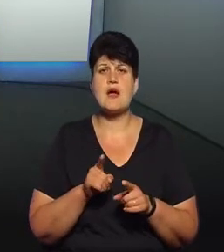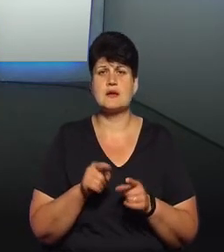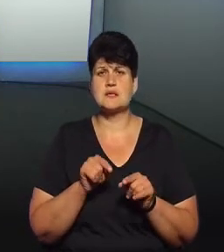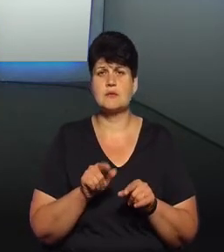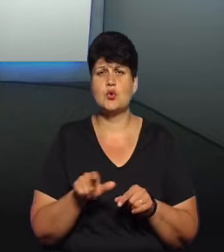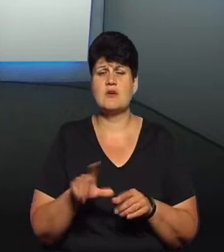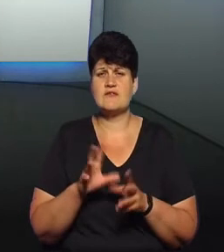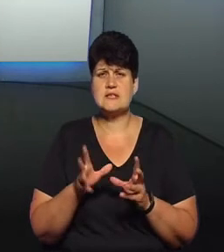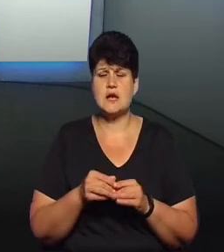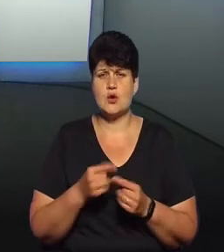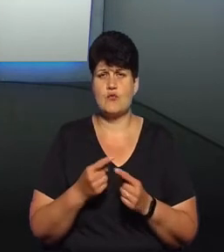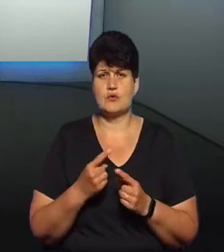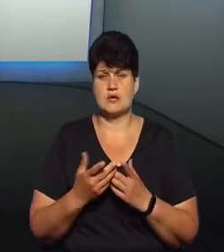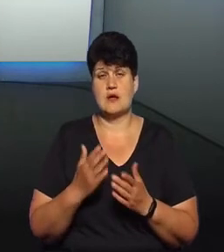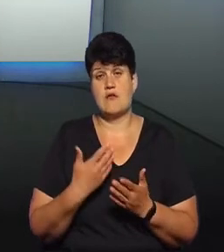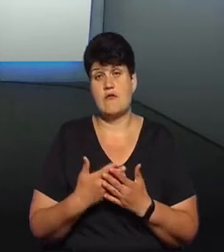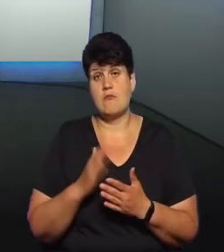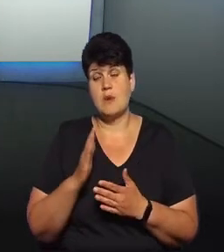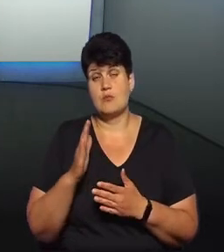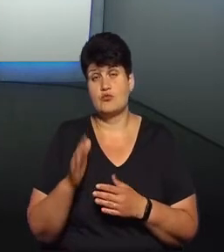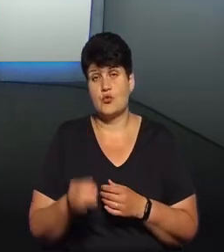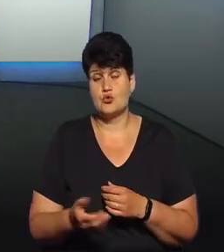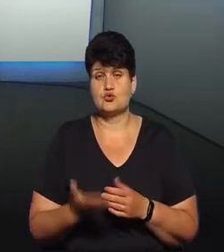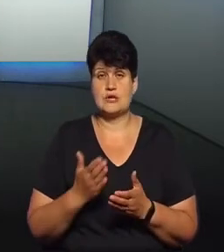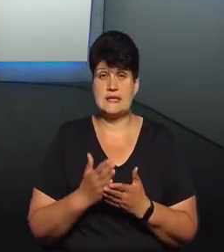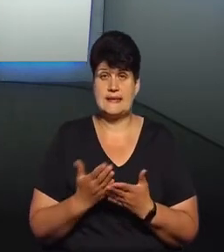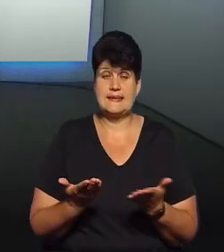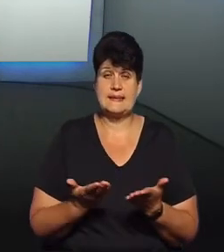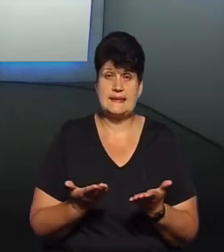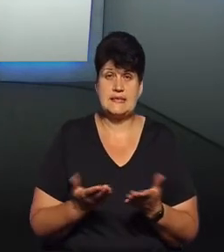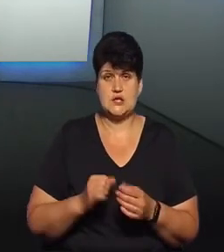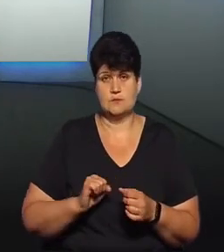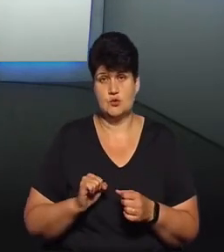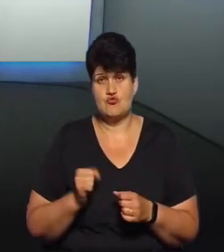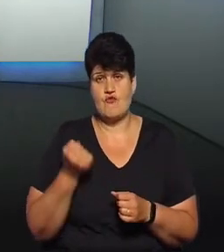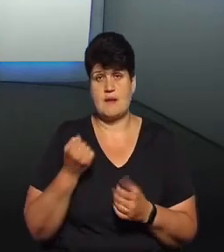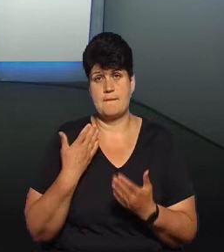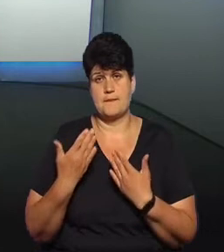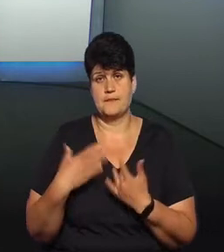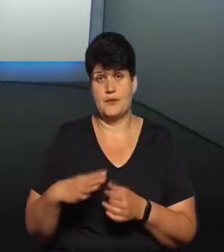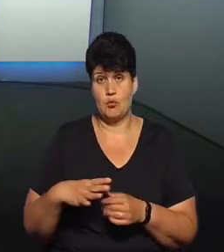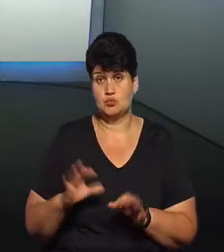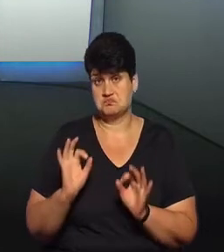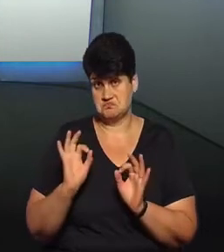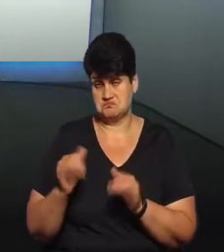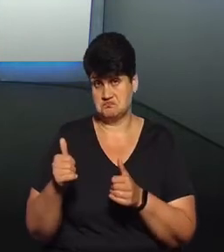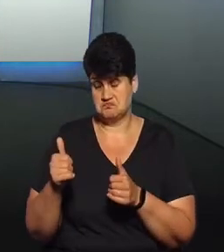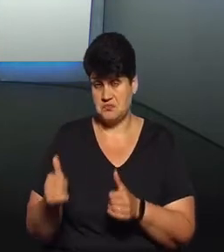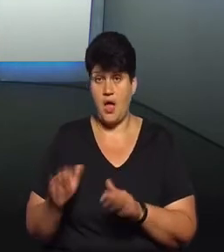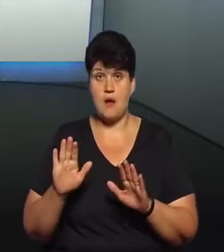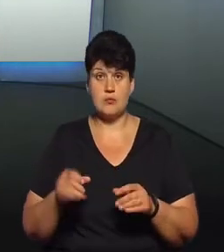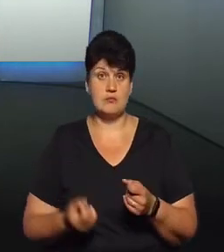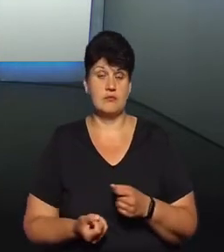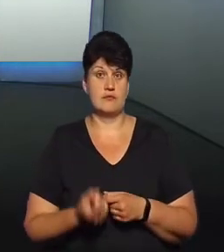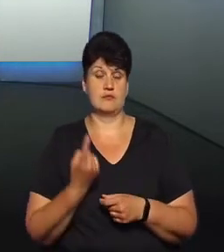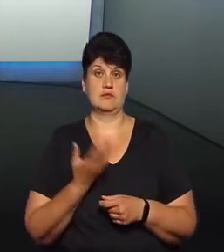кожного є якийсь, мабуть, такий товариш, з яким ти так спілкувався, все було окей, а потім виявилося, що він якісь там такі думки